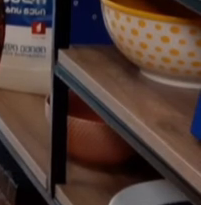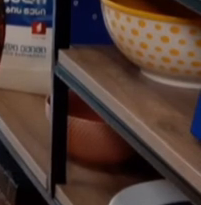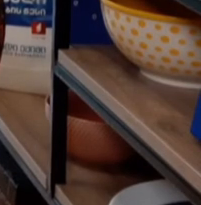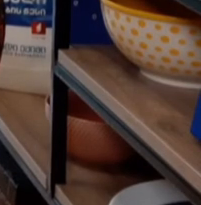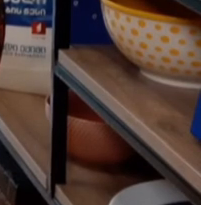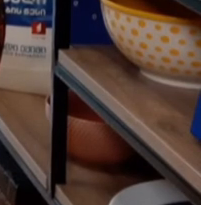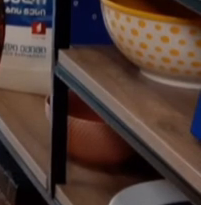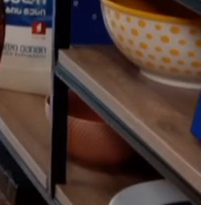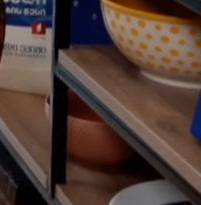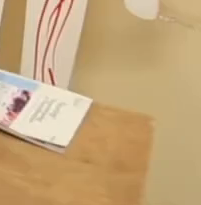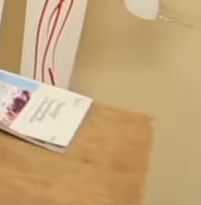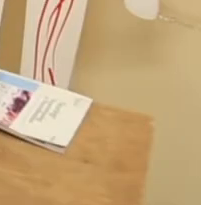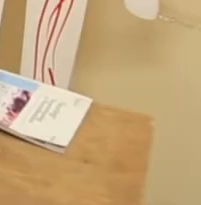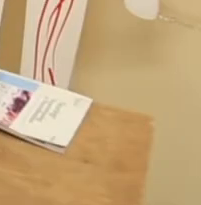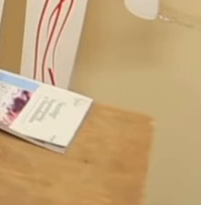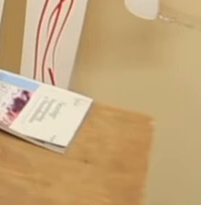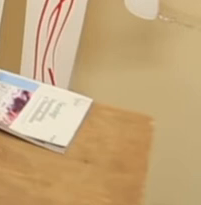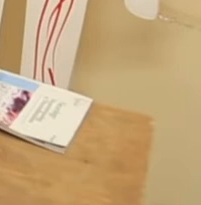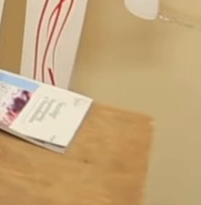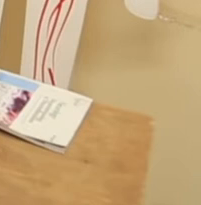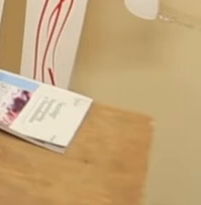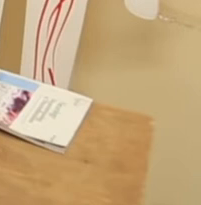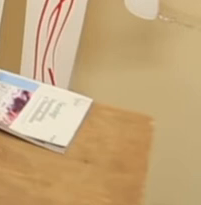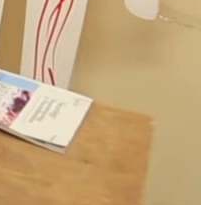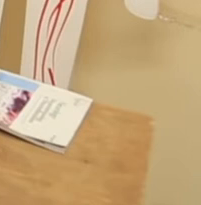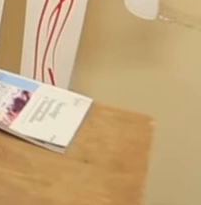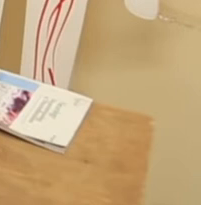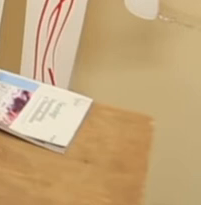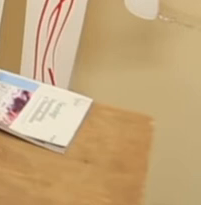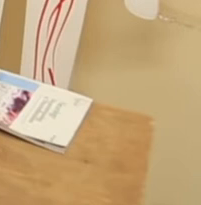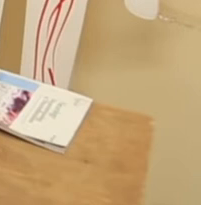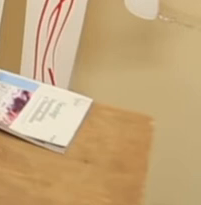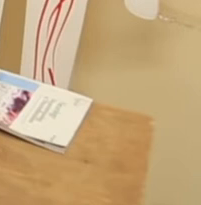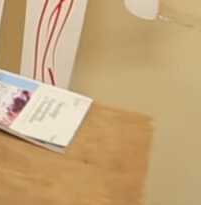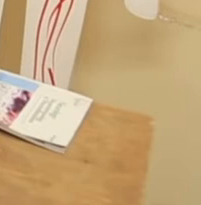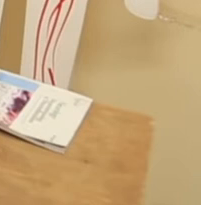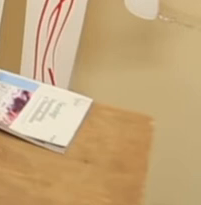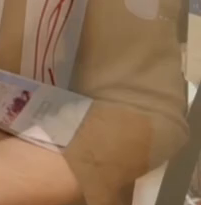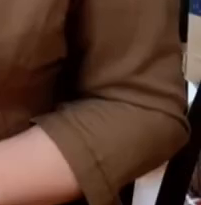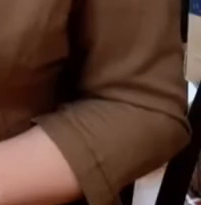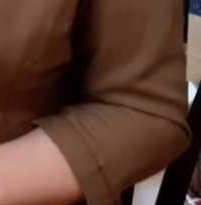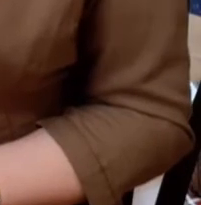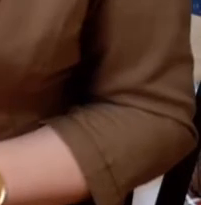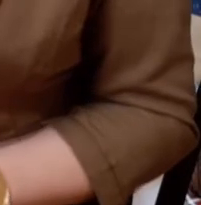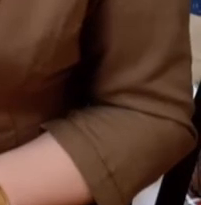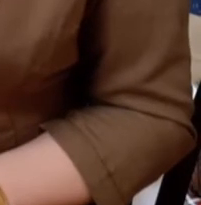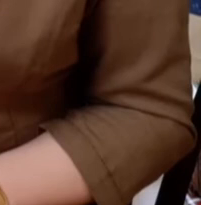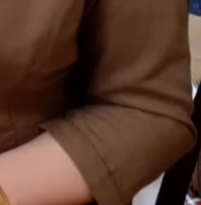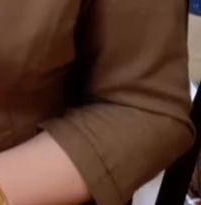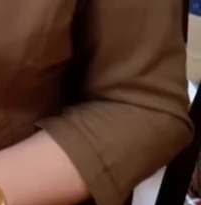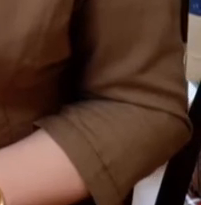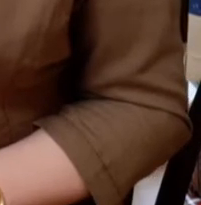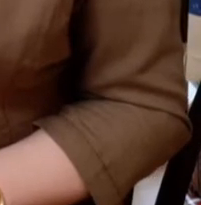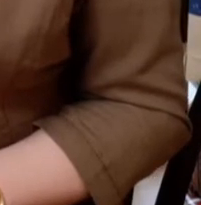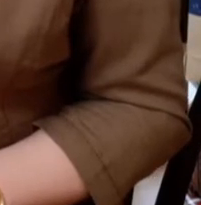უკვე რამდენჯერმე შეიცვალა, მაგრამ უცვლელი დარჩა ჩვენი დამოკიდებულება ადამიანის და ადამიანების მიმართ. ჩვენი დამოკიდებულება